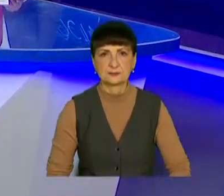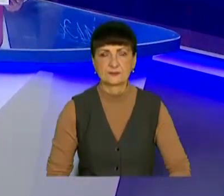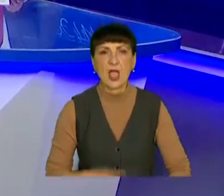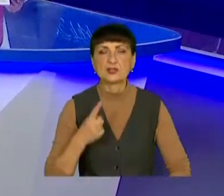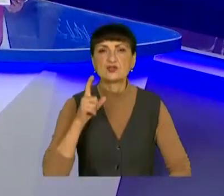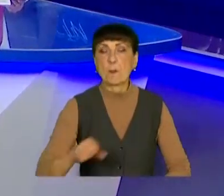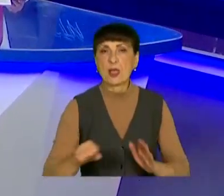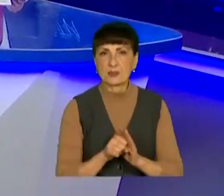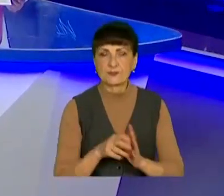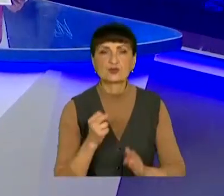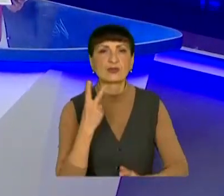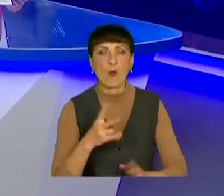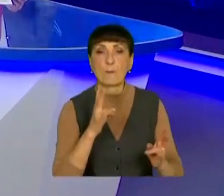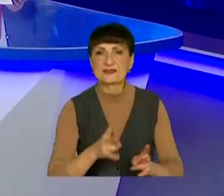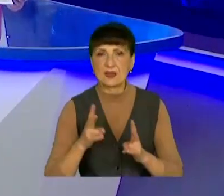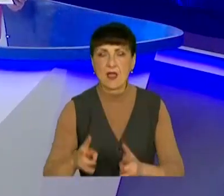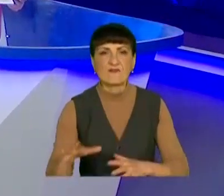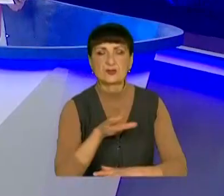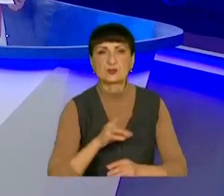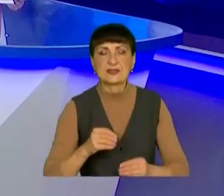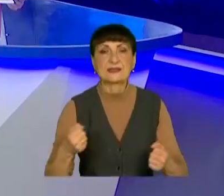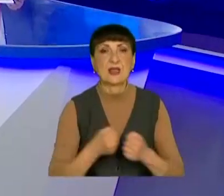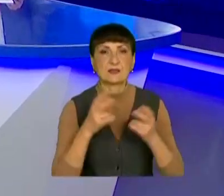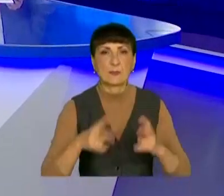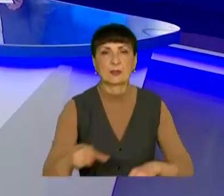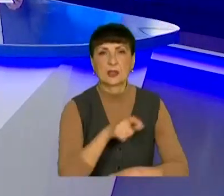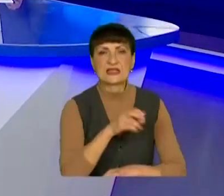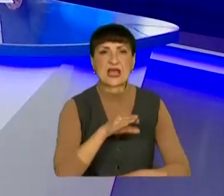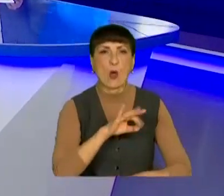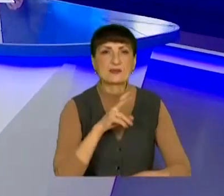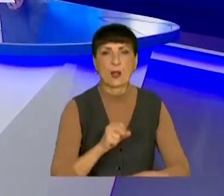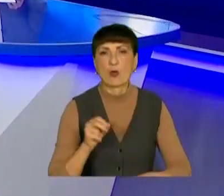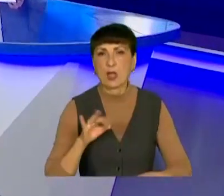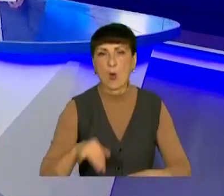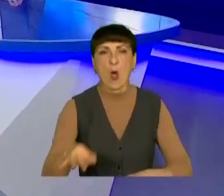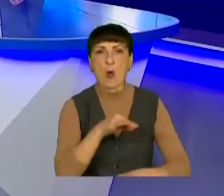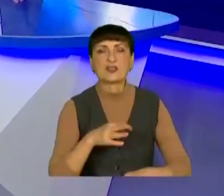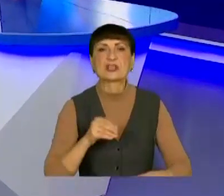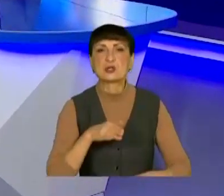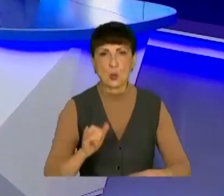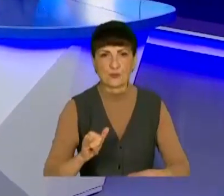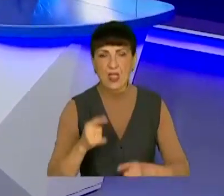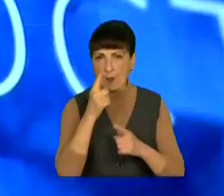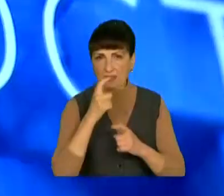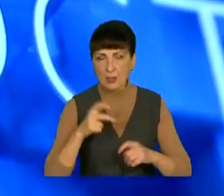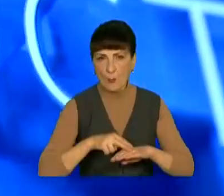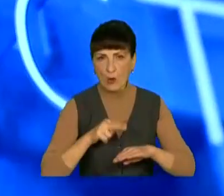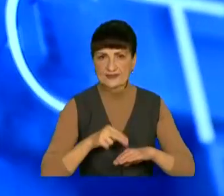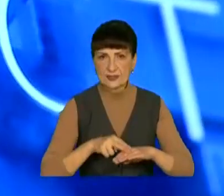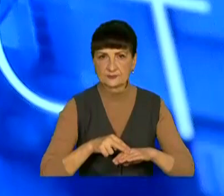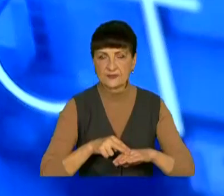Один человек погиб, еще двое пострадали в результате ДТП на трассе Сарыөзек-Коктал в области ЖТСУ. По данным